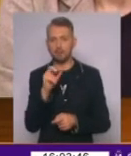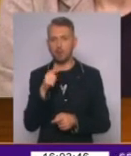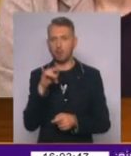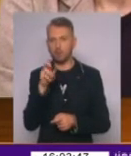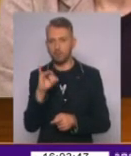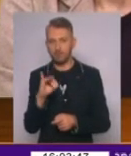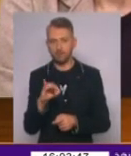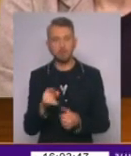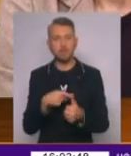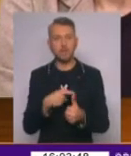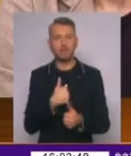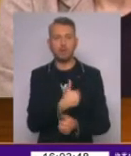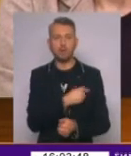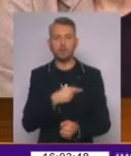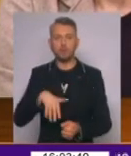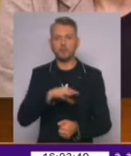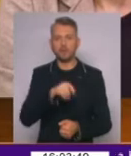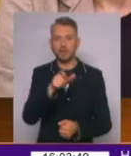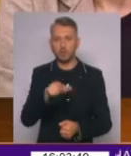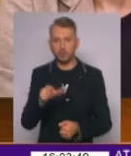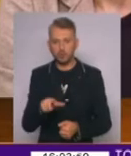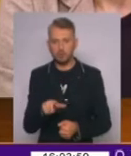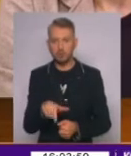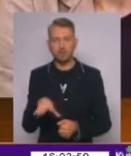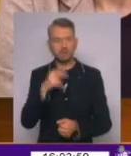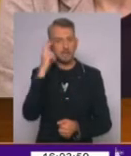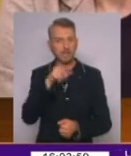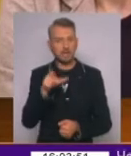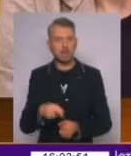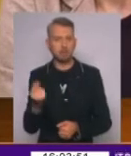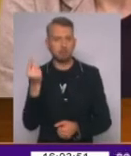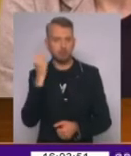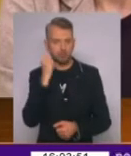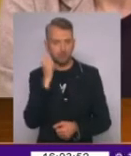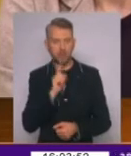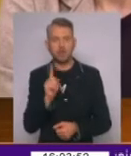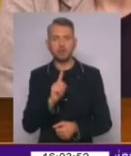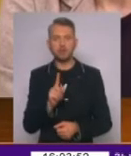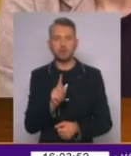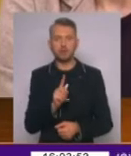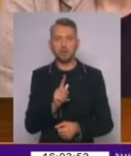я хочу, щоб всі люди, всі кияни почули, що у вас